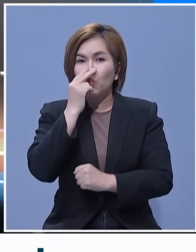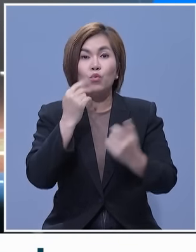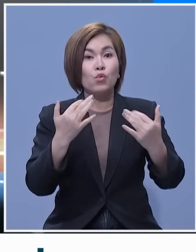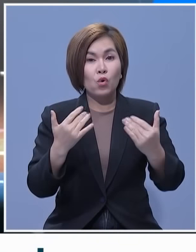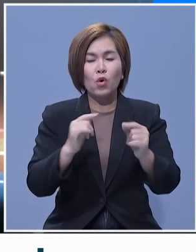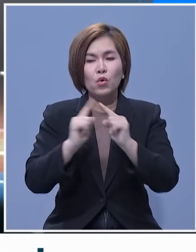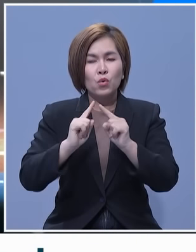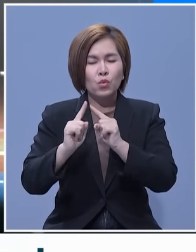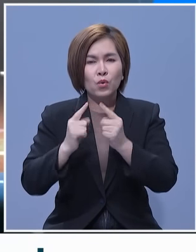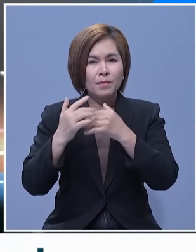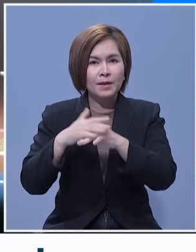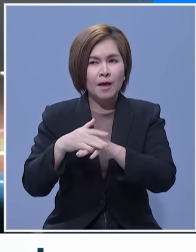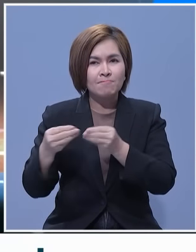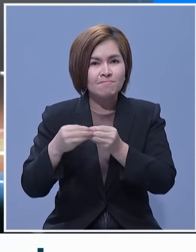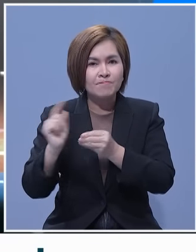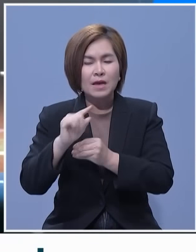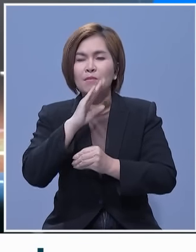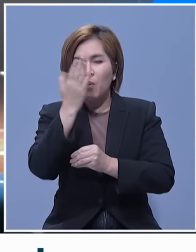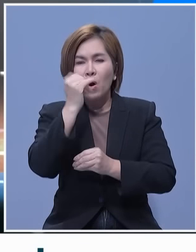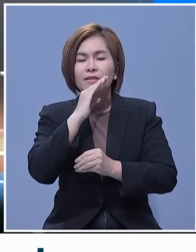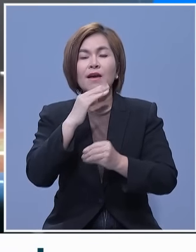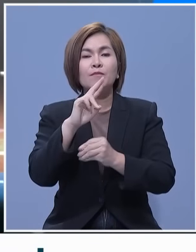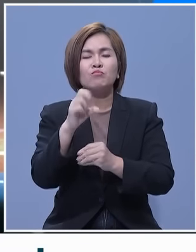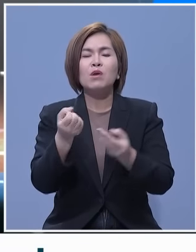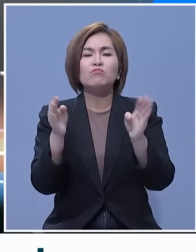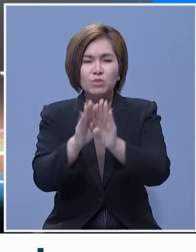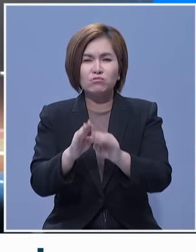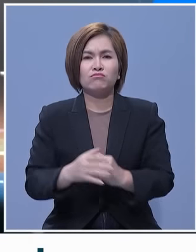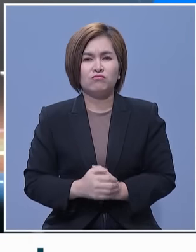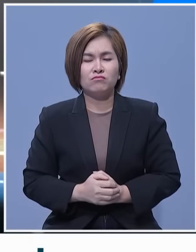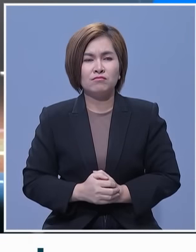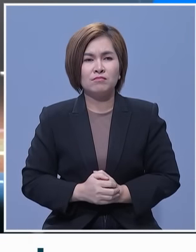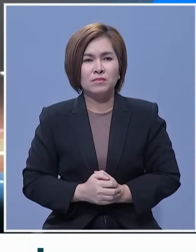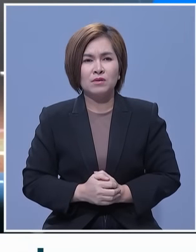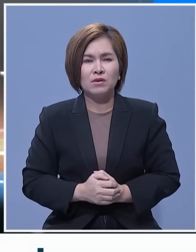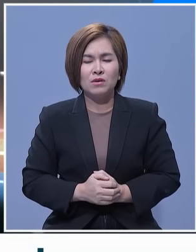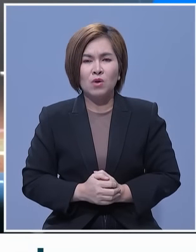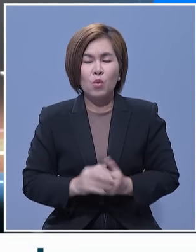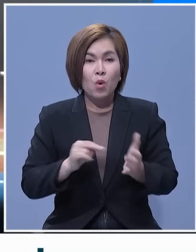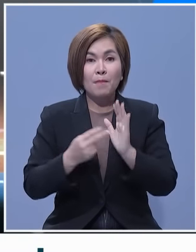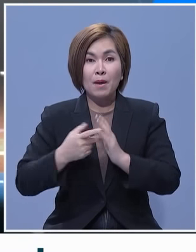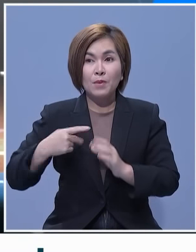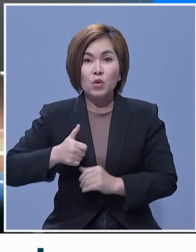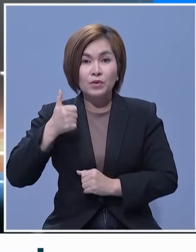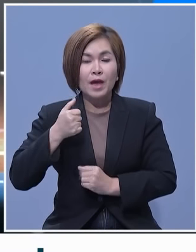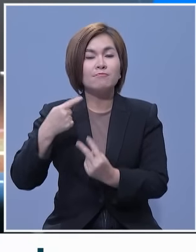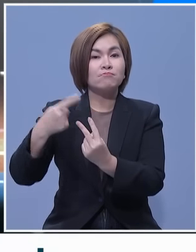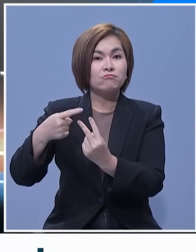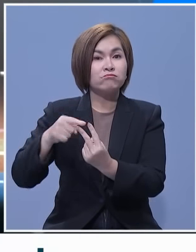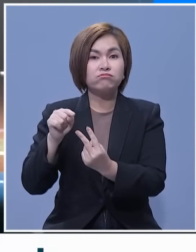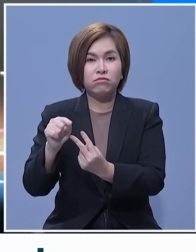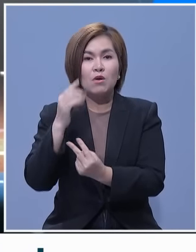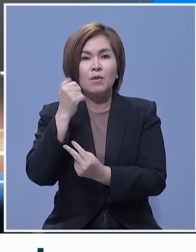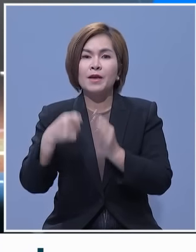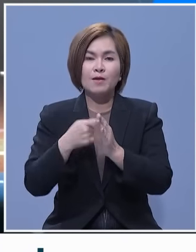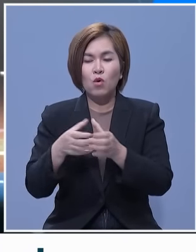เดียวกันเพราะถ้าหากว่ายุบสภาเนี่ยหลายคนก็มองว่าโอ้โหอย่างเงี้ยเกมไปเข้าทางของพรรคประชาชนเมั้ยอ่ะเขา